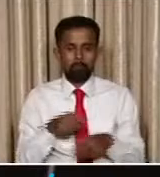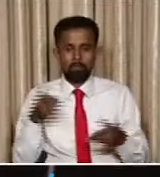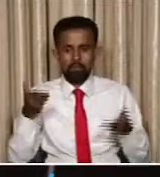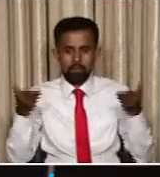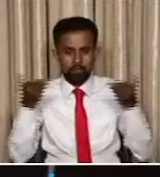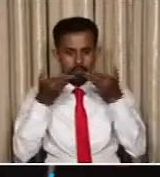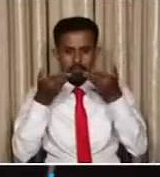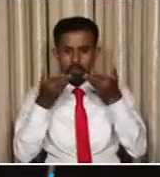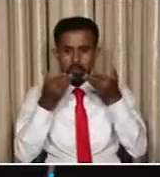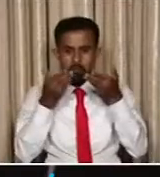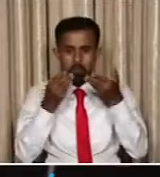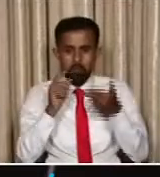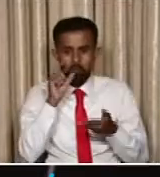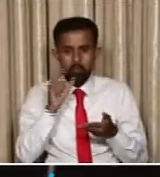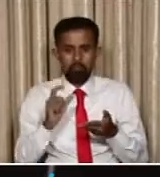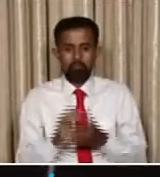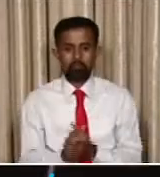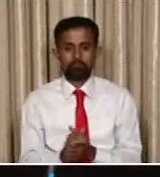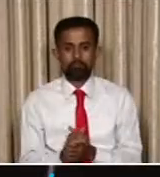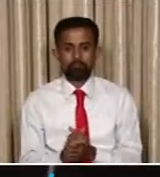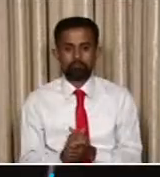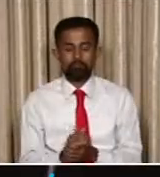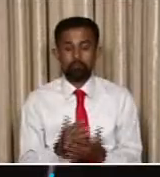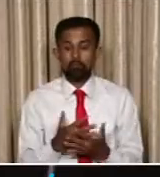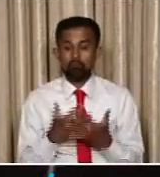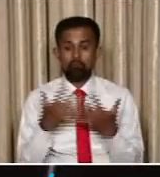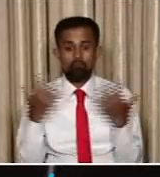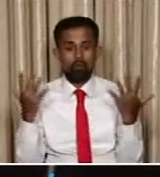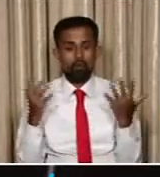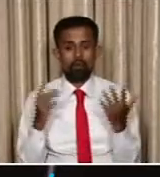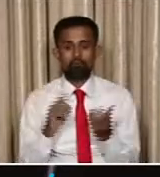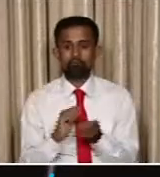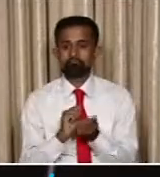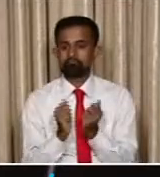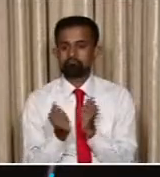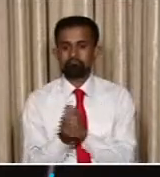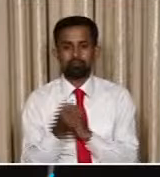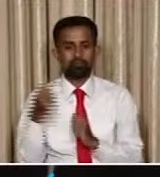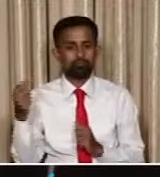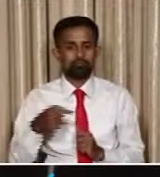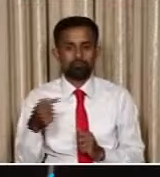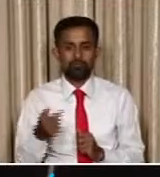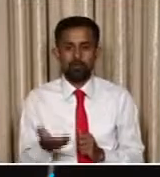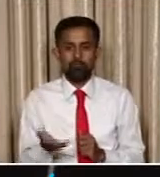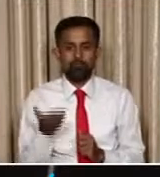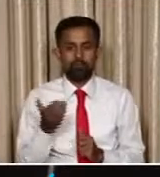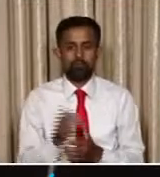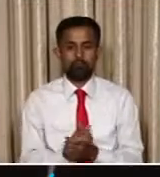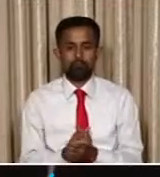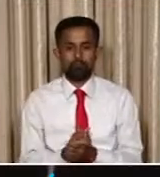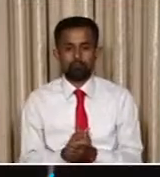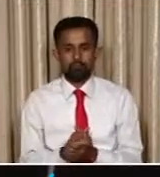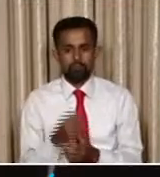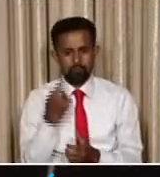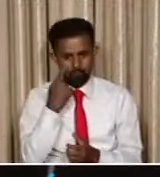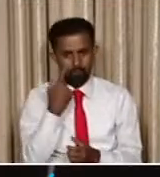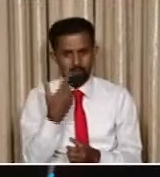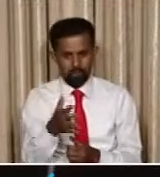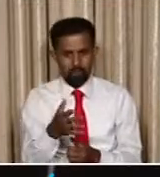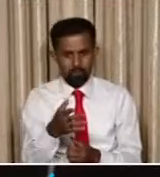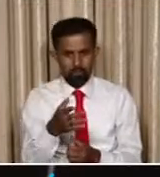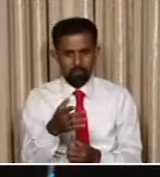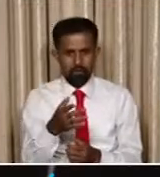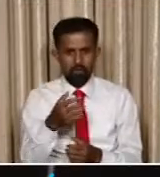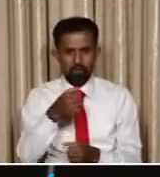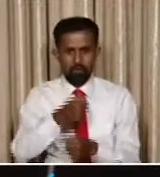කරලා බැලුවාම විශාල වෙනසක් වෙලා තියෙනවා සංචාරකින්ගේ පැමිණීම මම දැක්ක ගානතම මේ